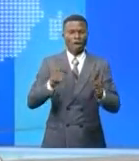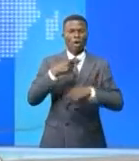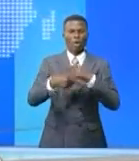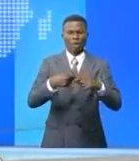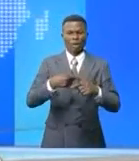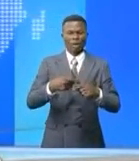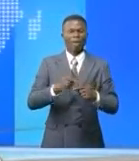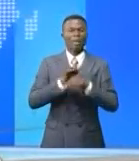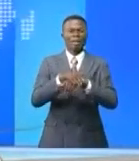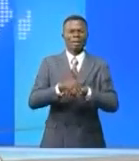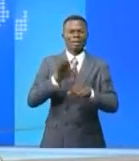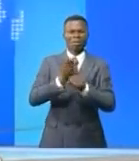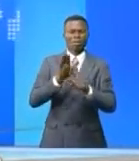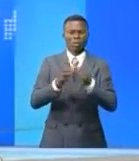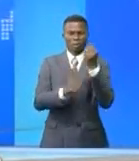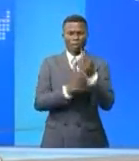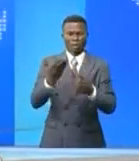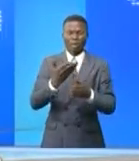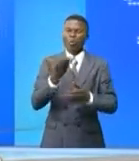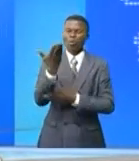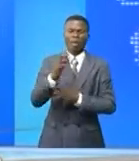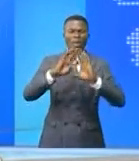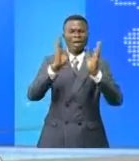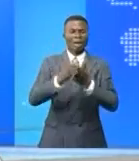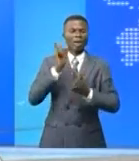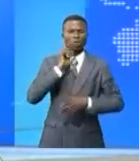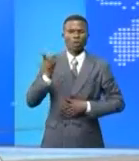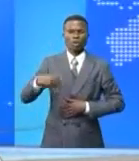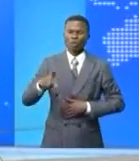connu les concours rédactionnels de Diane Balaka.